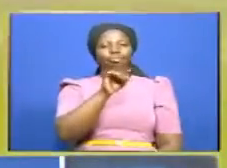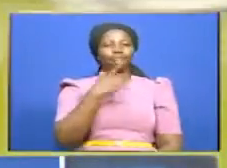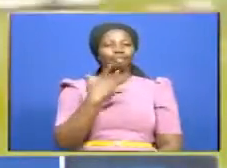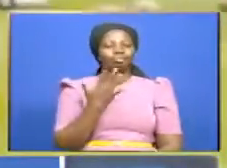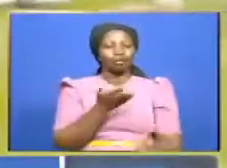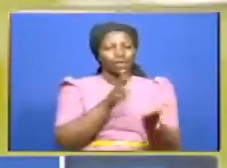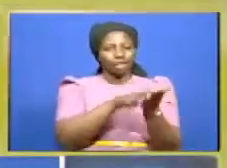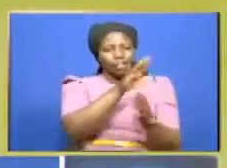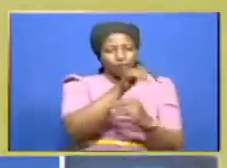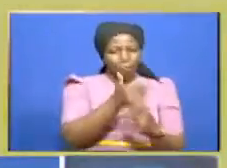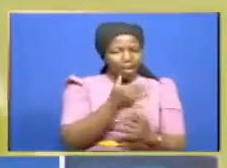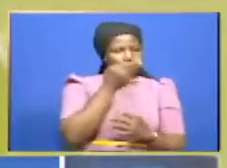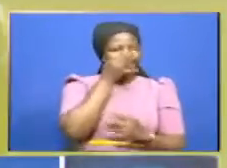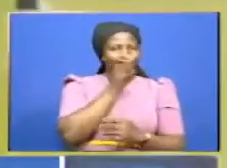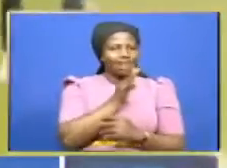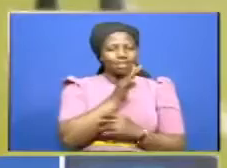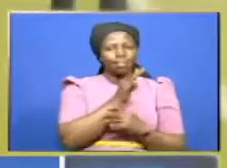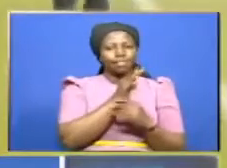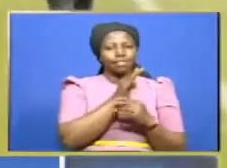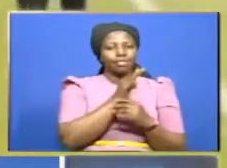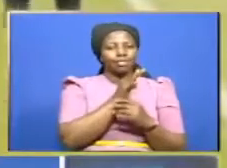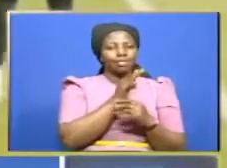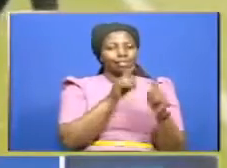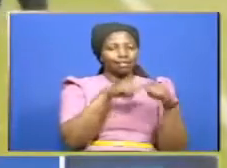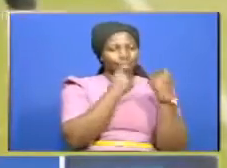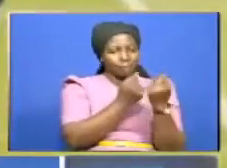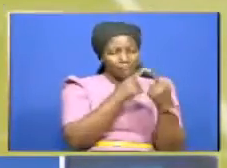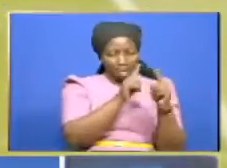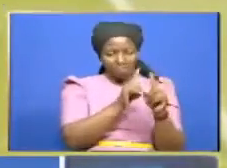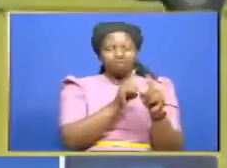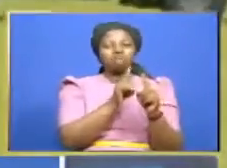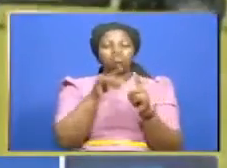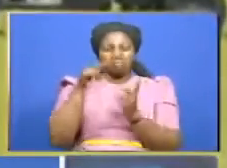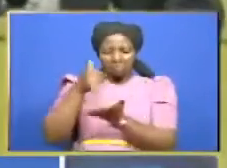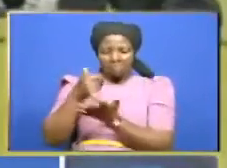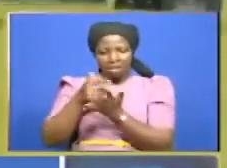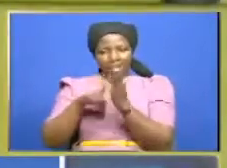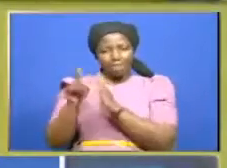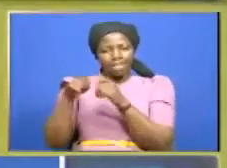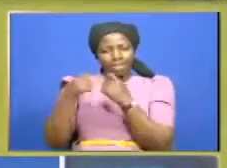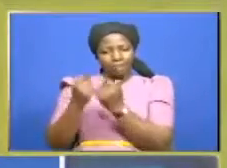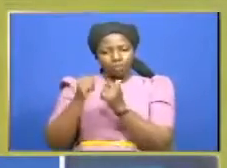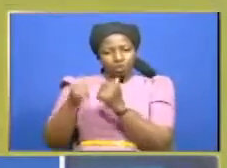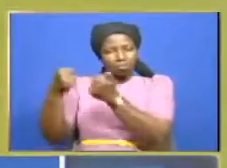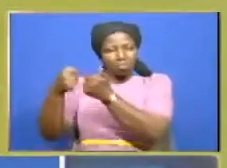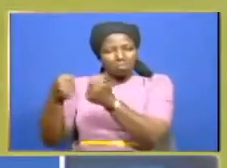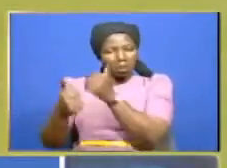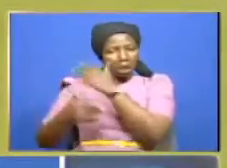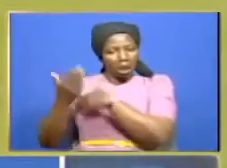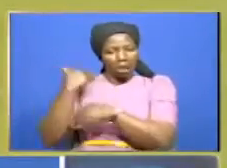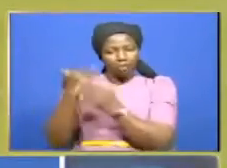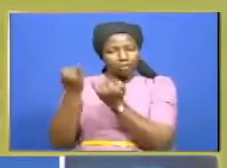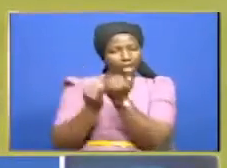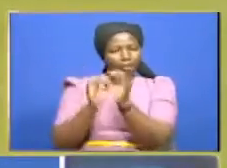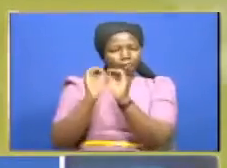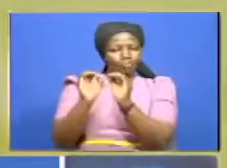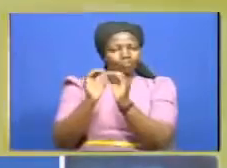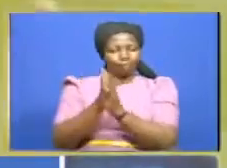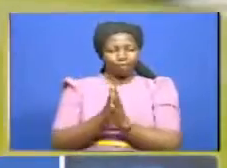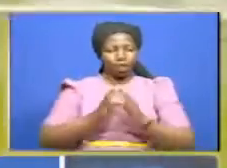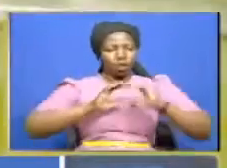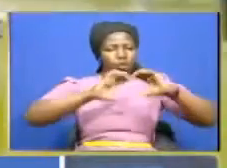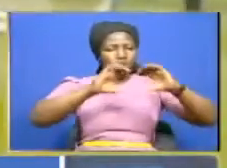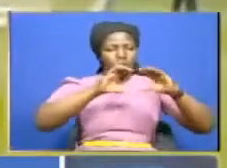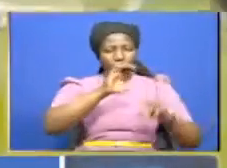Ufaransa cha Rennes, lakini hakujumuishwa kwenye timu iliyochuana na West Brom Jumamosi iliyopita. Kocha Frank Lampard